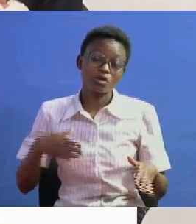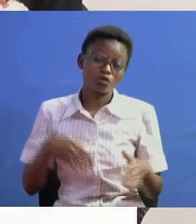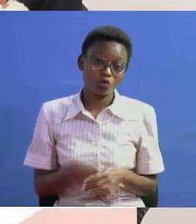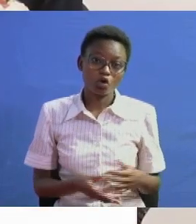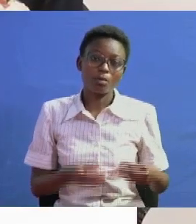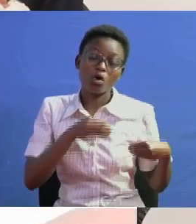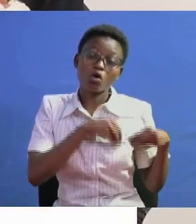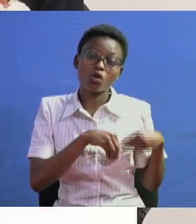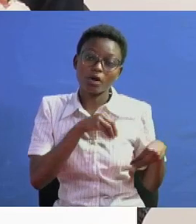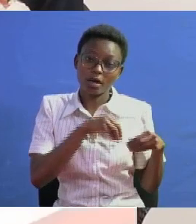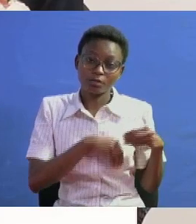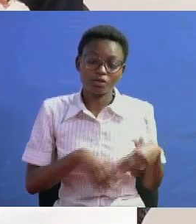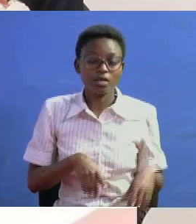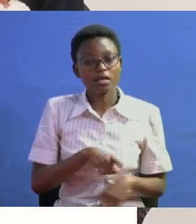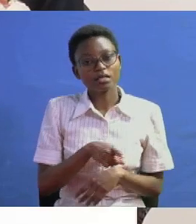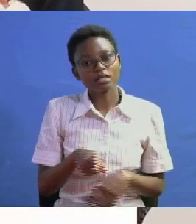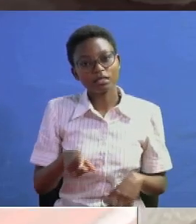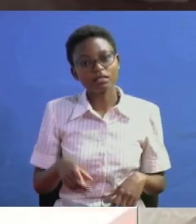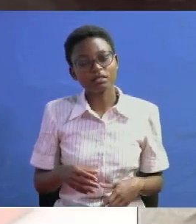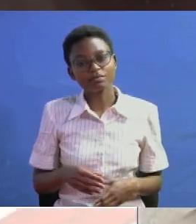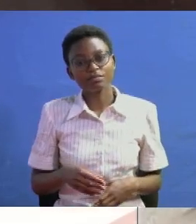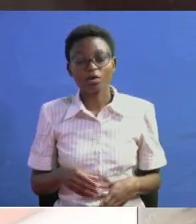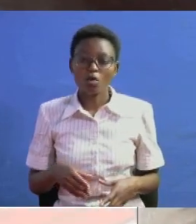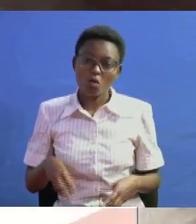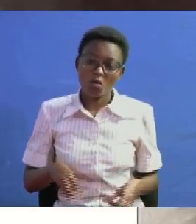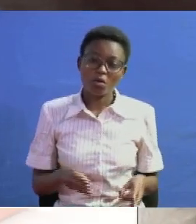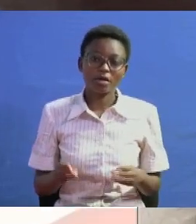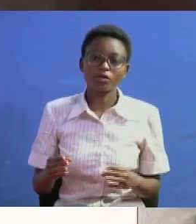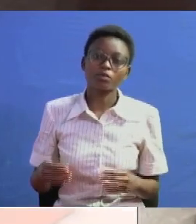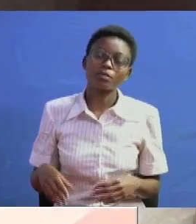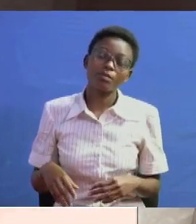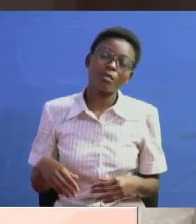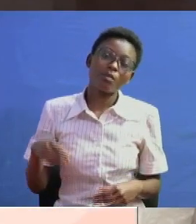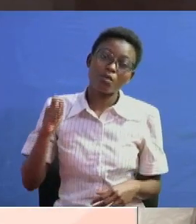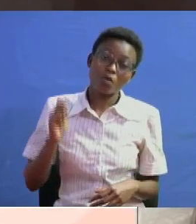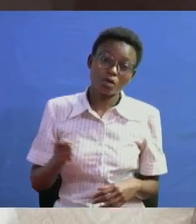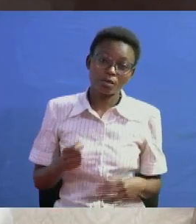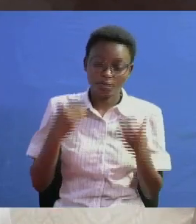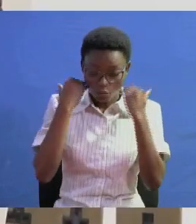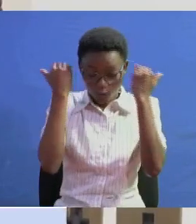upinzani unazidi kusema hiyo ni hatua ya kujumu mahakama. Anyango Sylvia, Runinga KU.